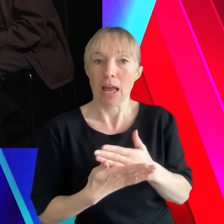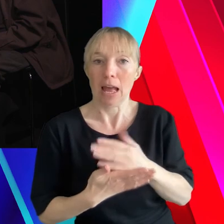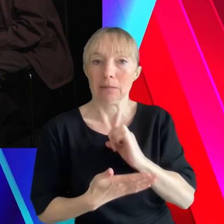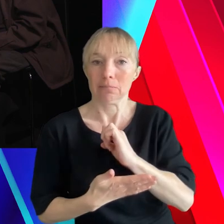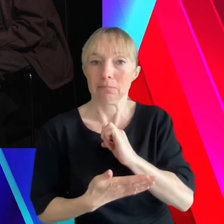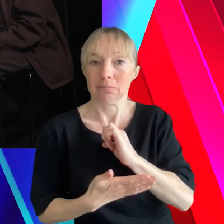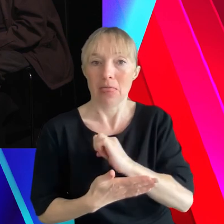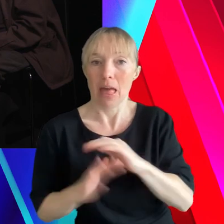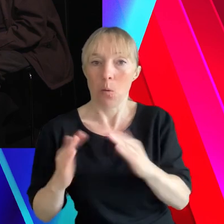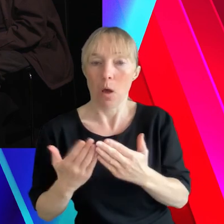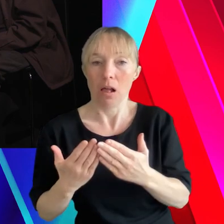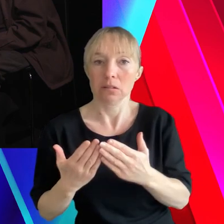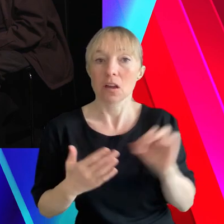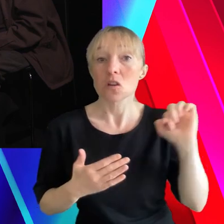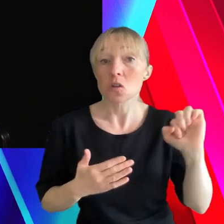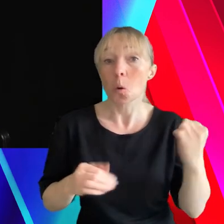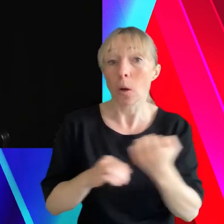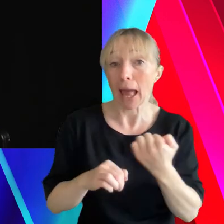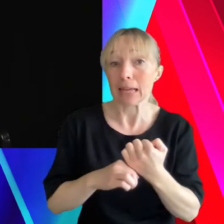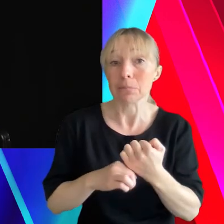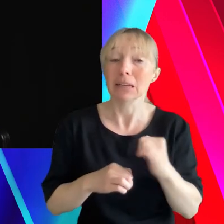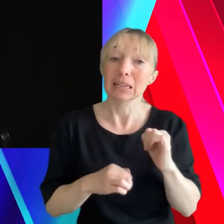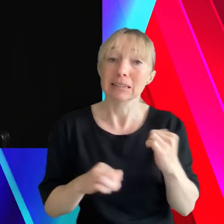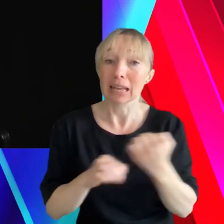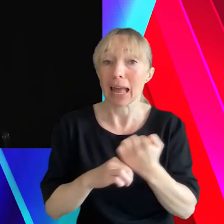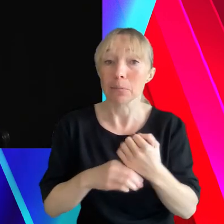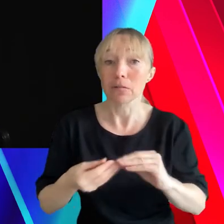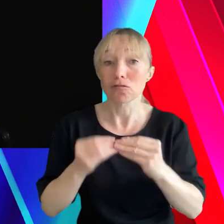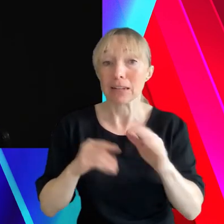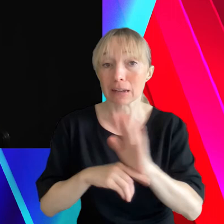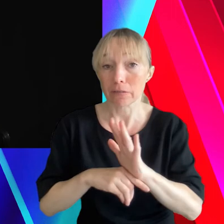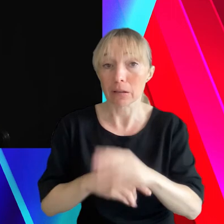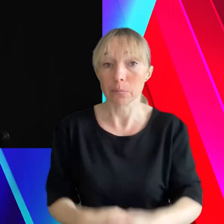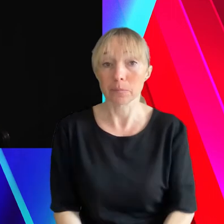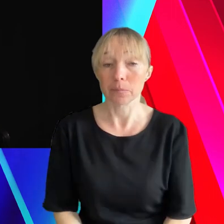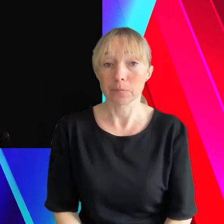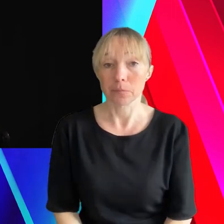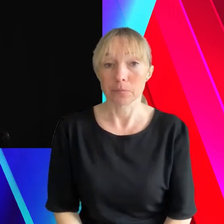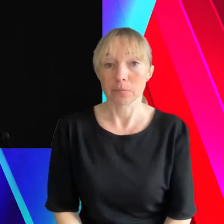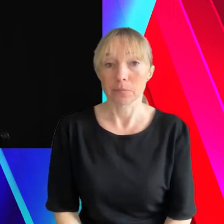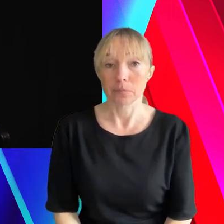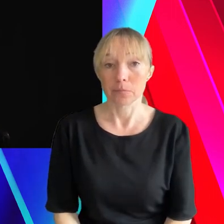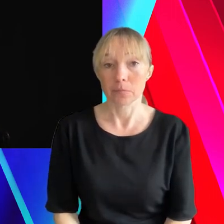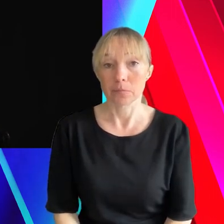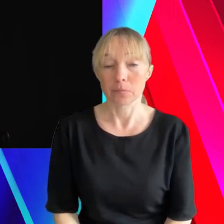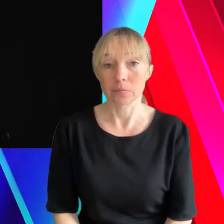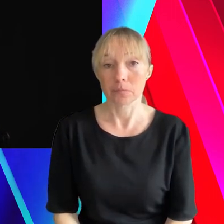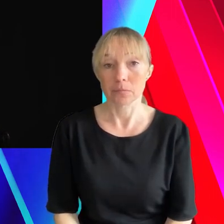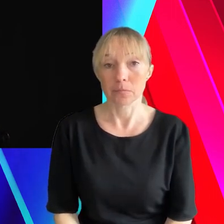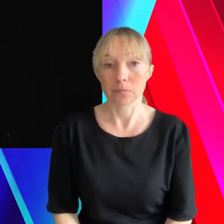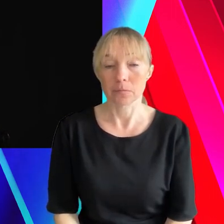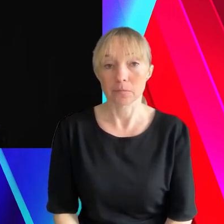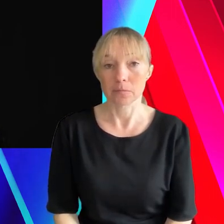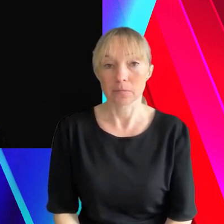your game, which is the game of making a film. من همیشه با بچه‌ها سعی می‌کنم که واقعیت چیزی که